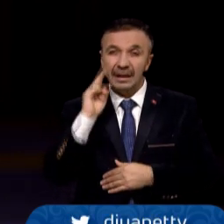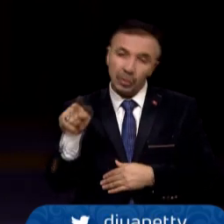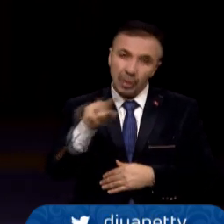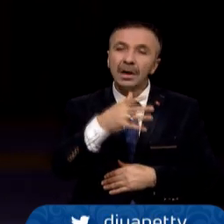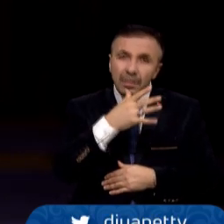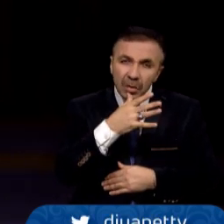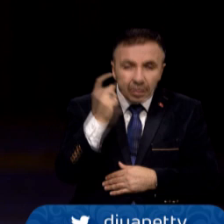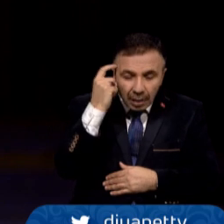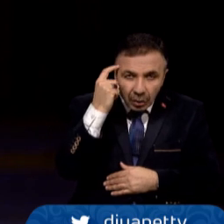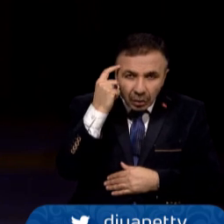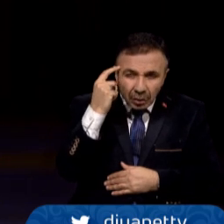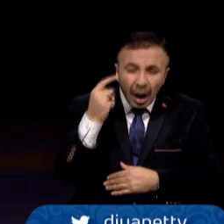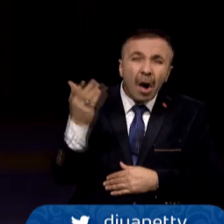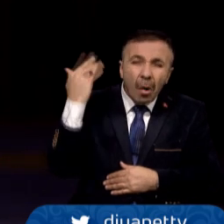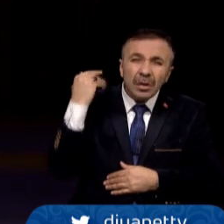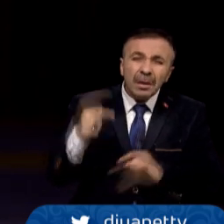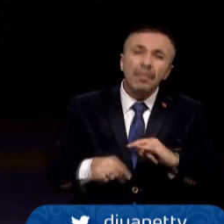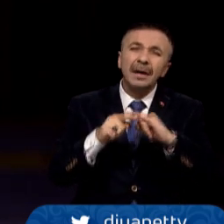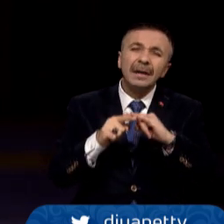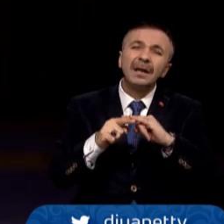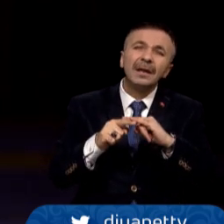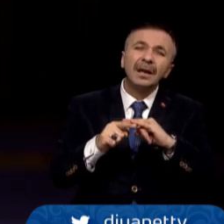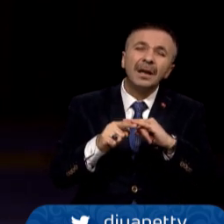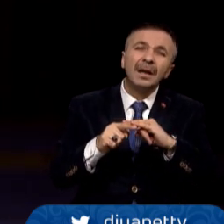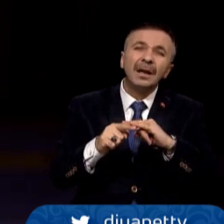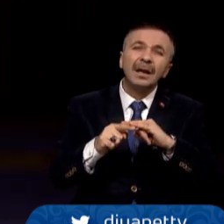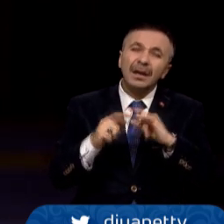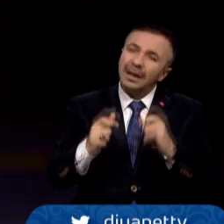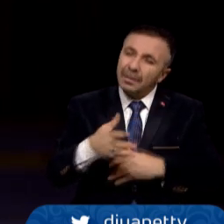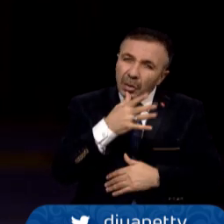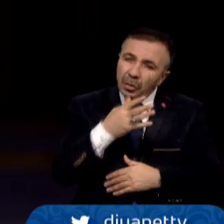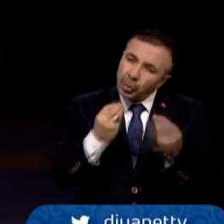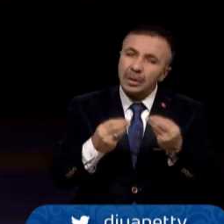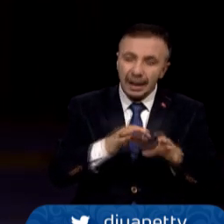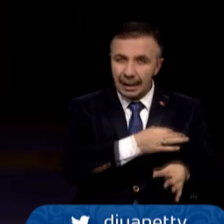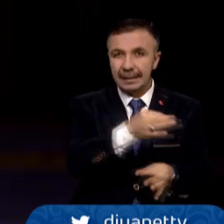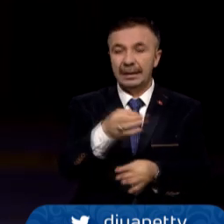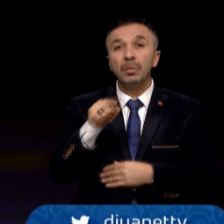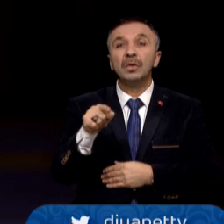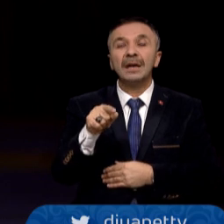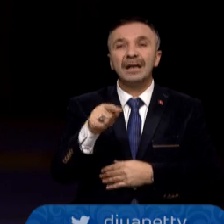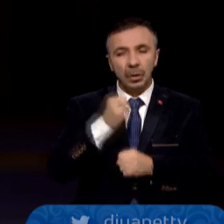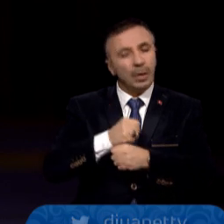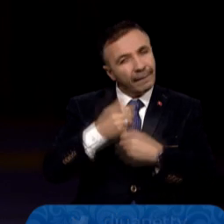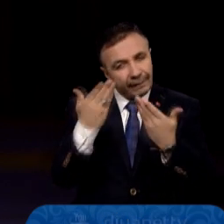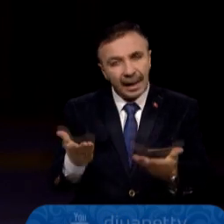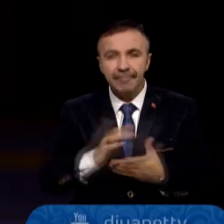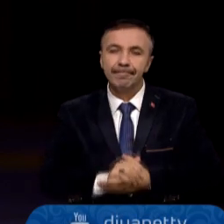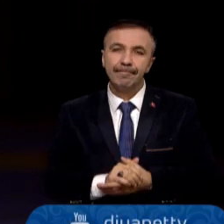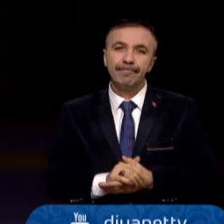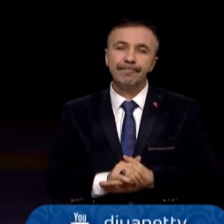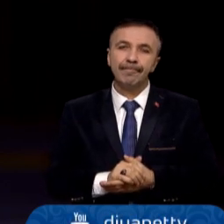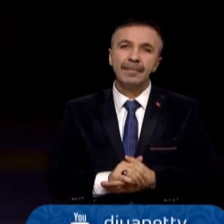efendimiz onları tanıyordu ta Mekke'den beri tanır güzel insanlar Bunları da istihdam